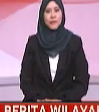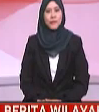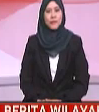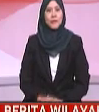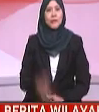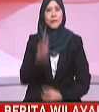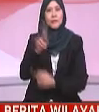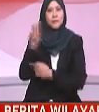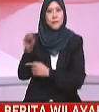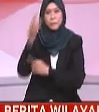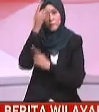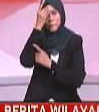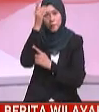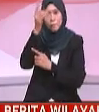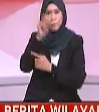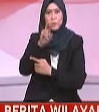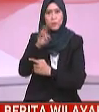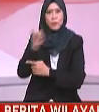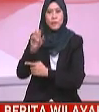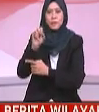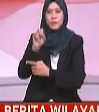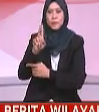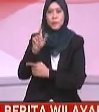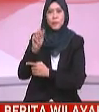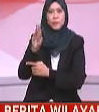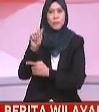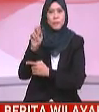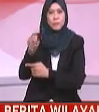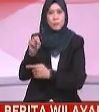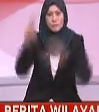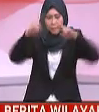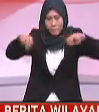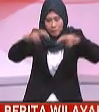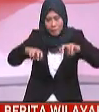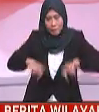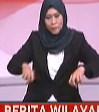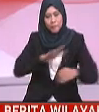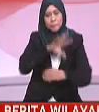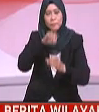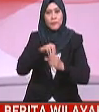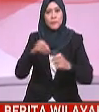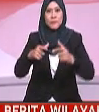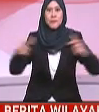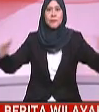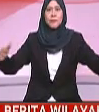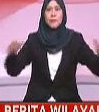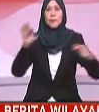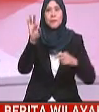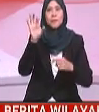Ketua Menteri Datuk Seri Sulaiman Mat Ali berkata kajian melibatkan kawasan seluas